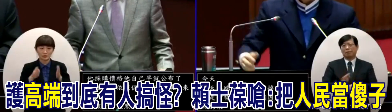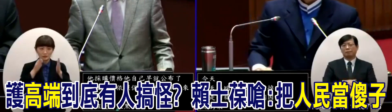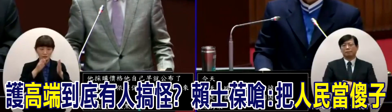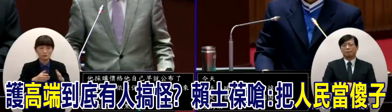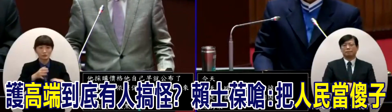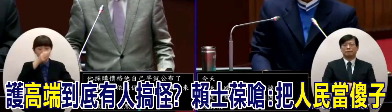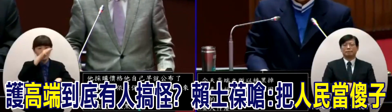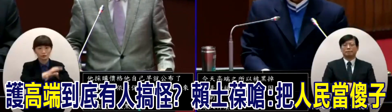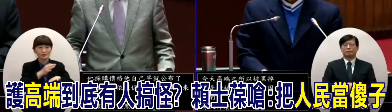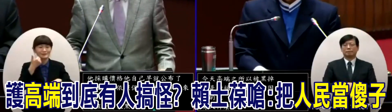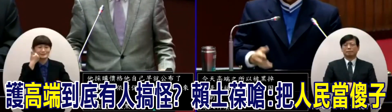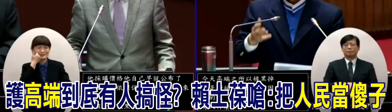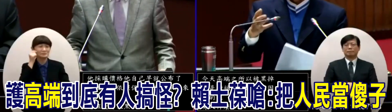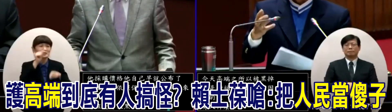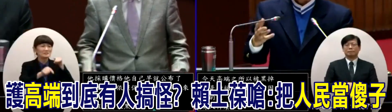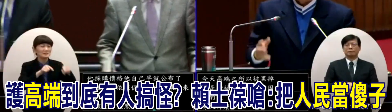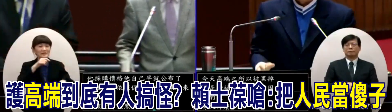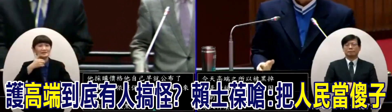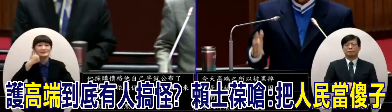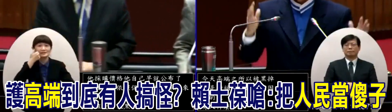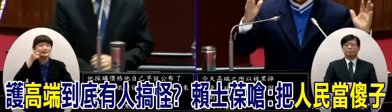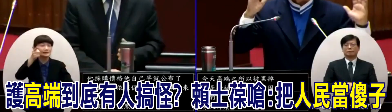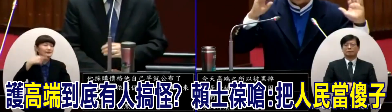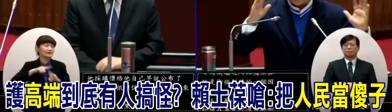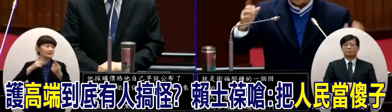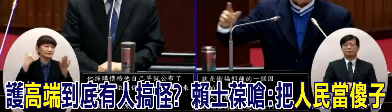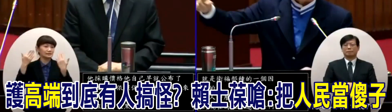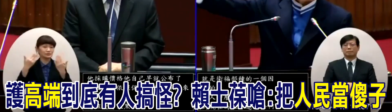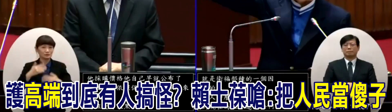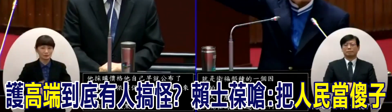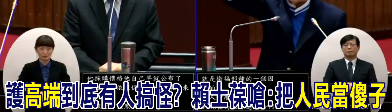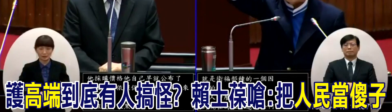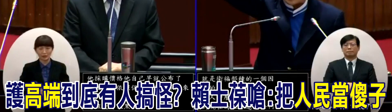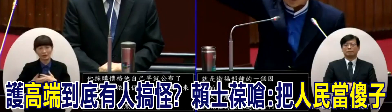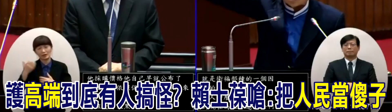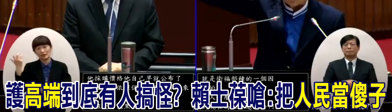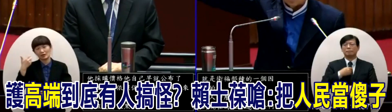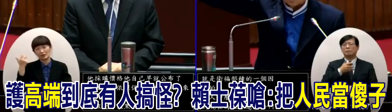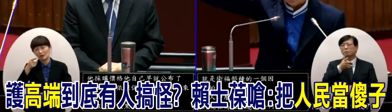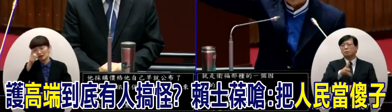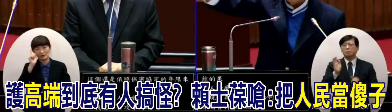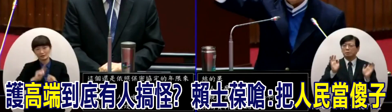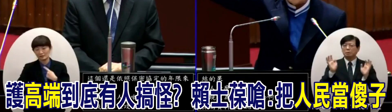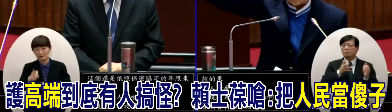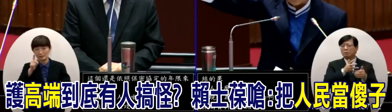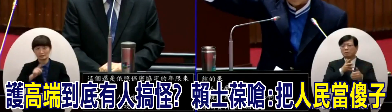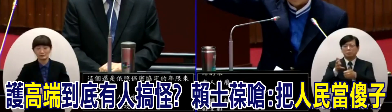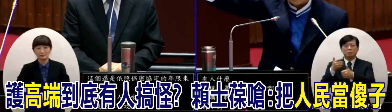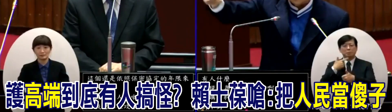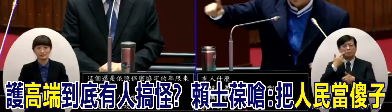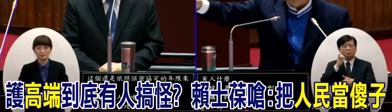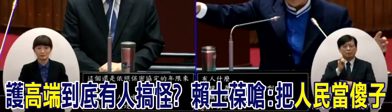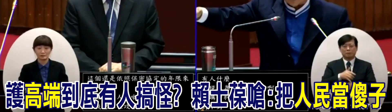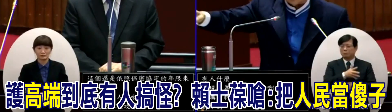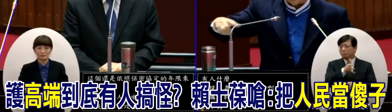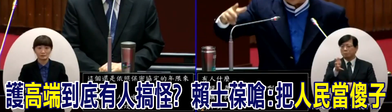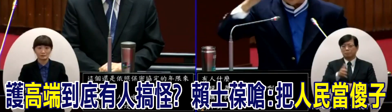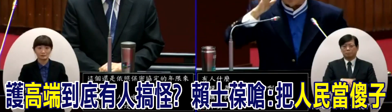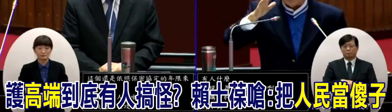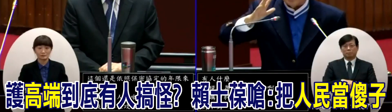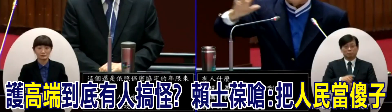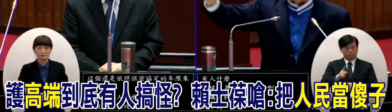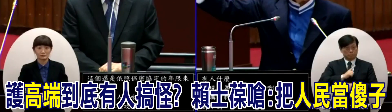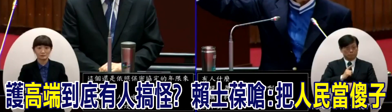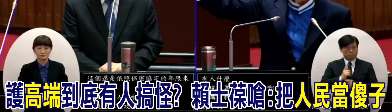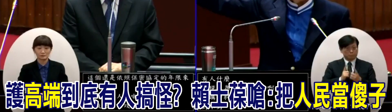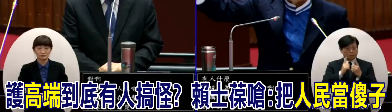都很清楚了。我不用在这边刷个皮。 你去问小孩子，你去问家长，你去问家长，大家